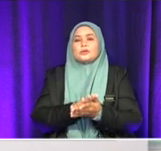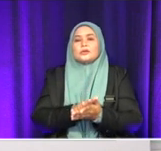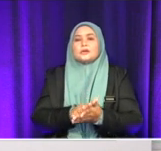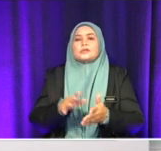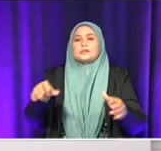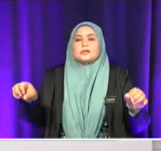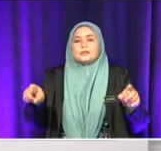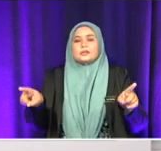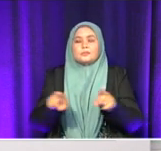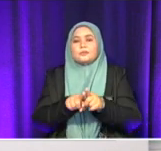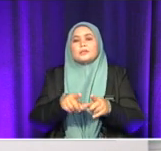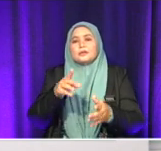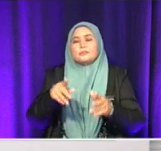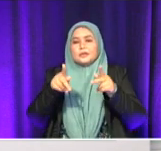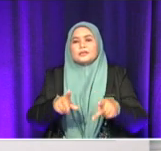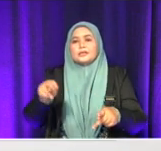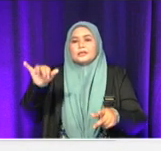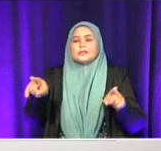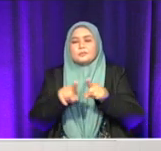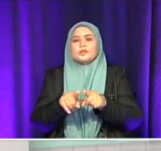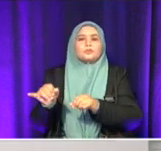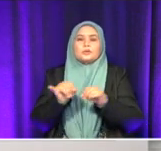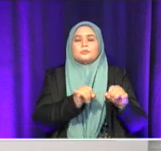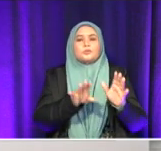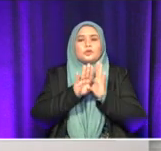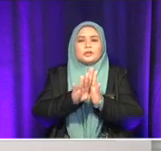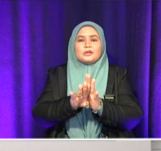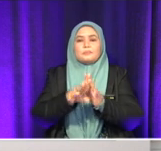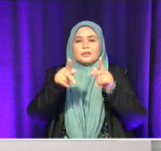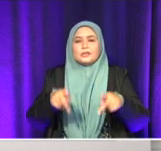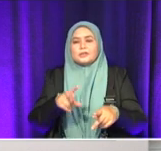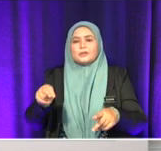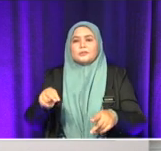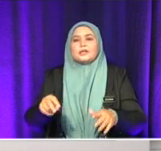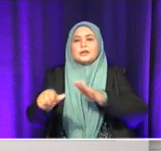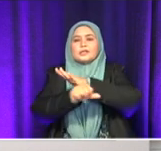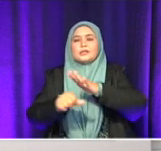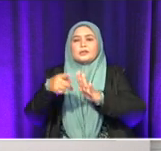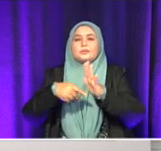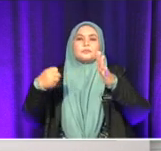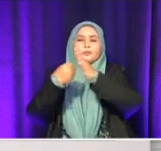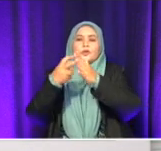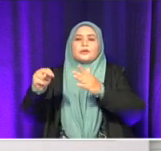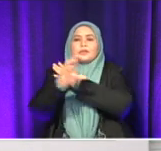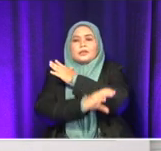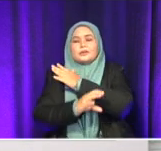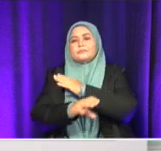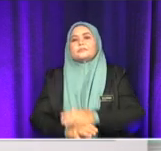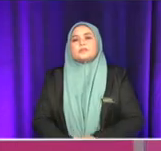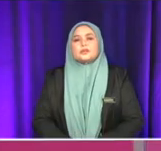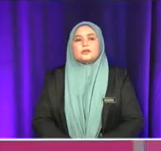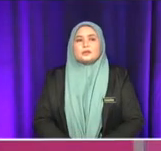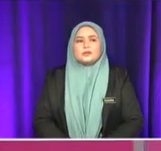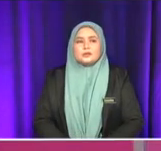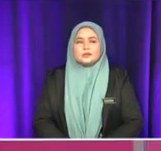dan singkatan pelajaran yang sama juga membuktikan bahwa pendidikan merupakan asas kepada perpaduan negara Oke Betul semua